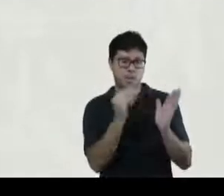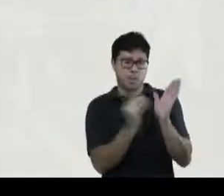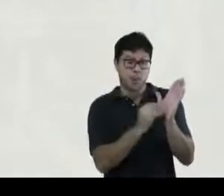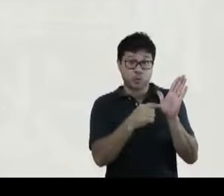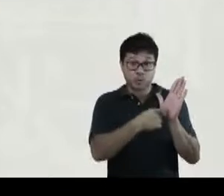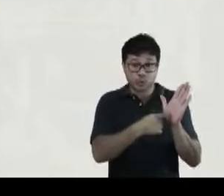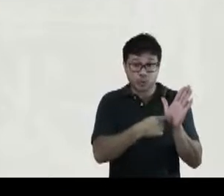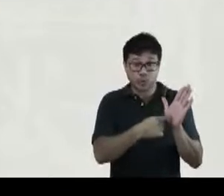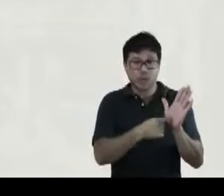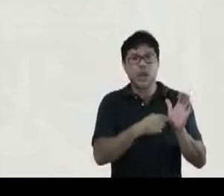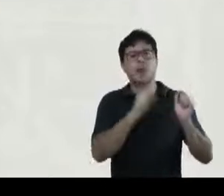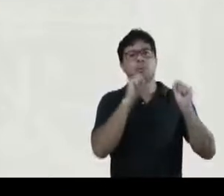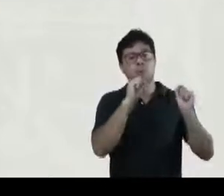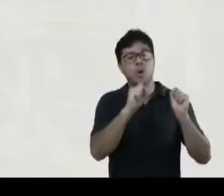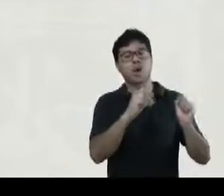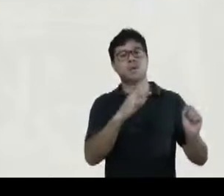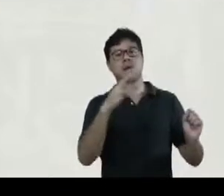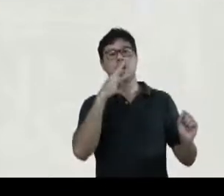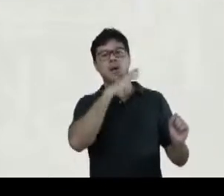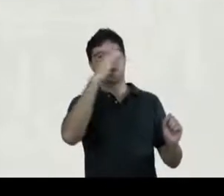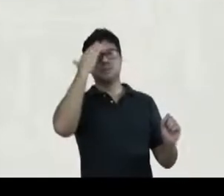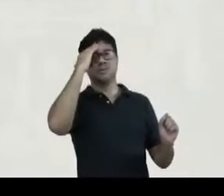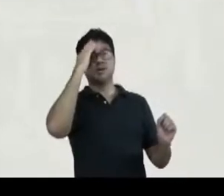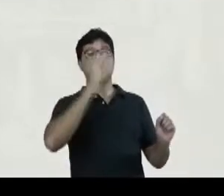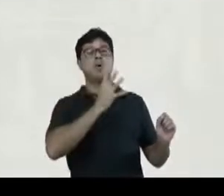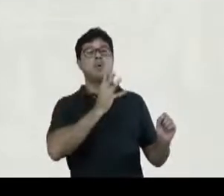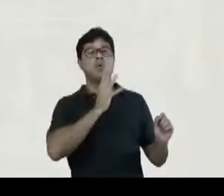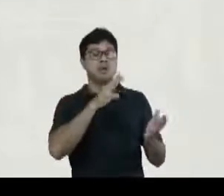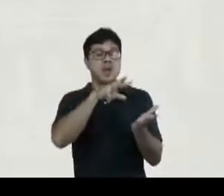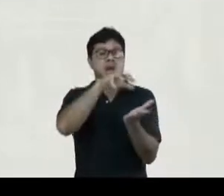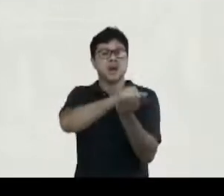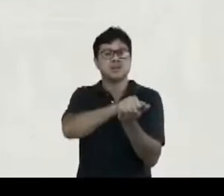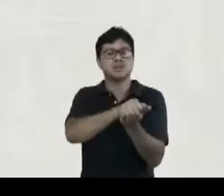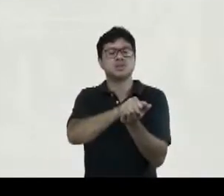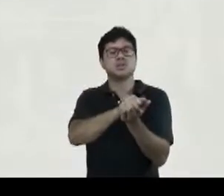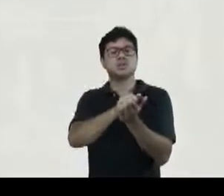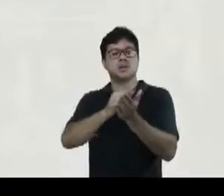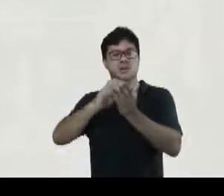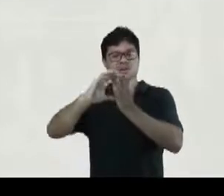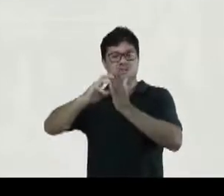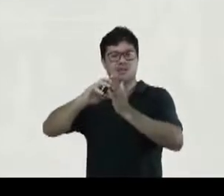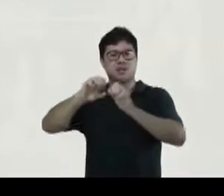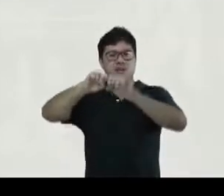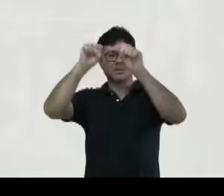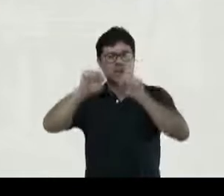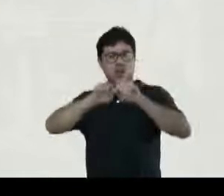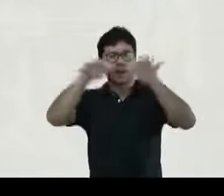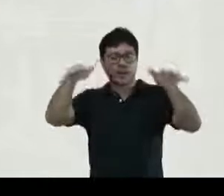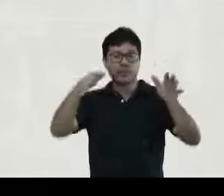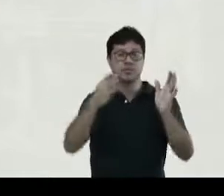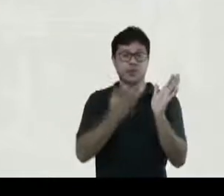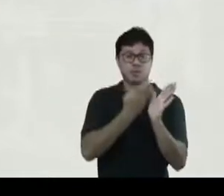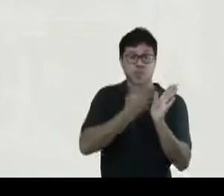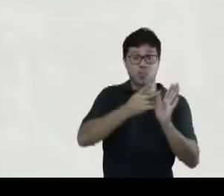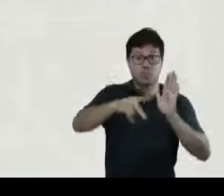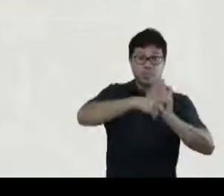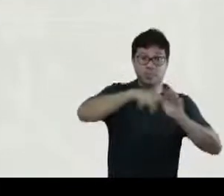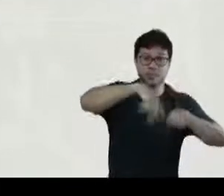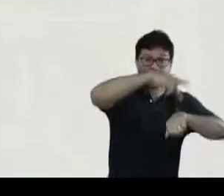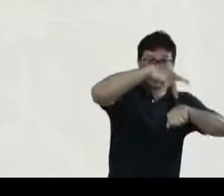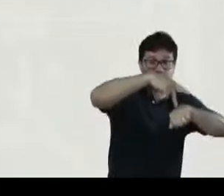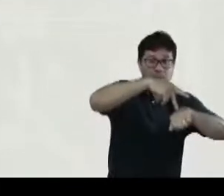langfristige Verbindlichkeit. Sollte ihrerseits auf die verschiedenen Katalogsysteme